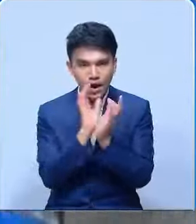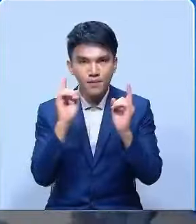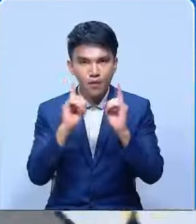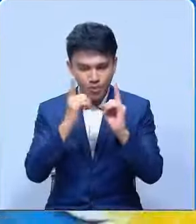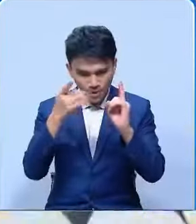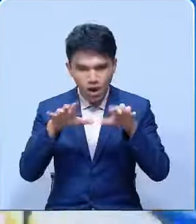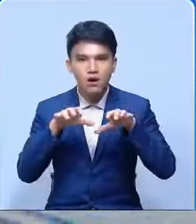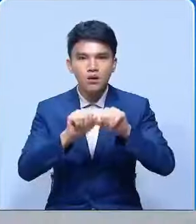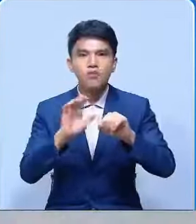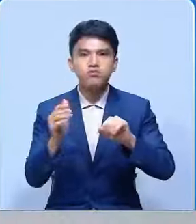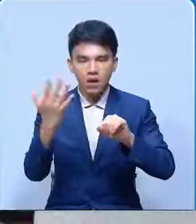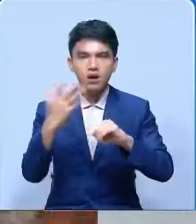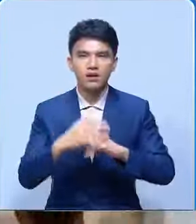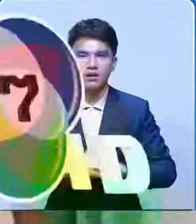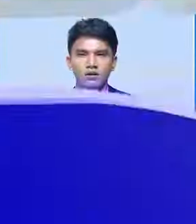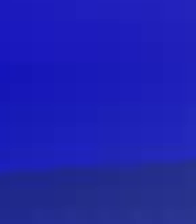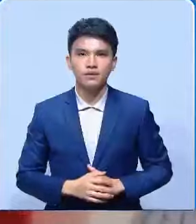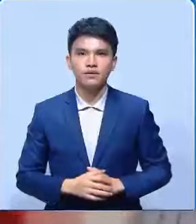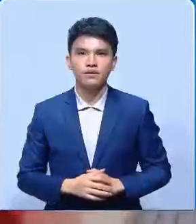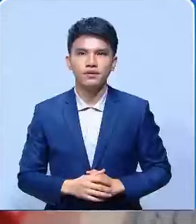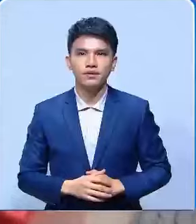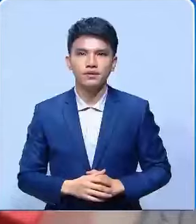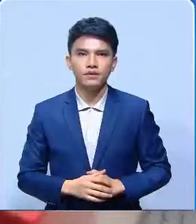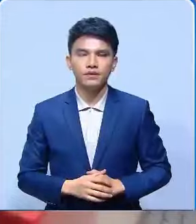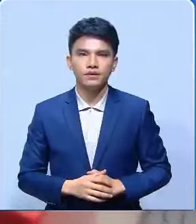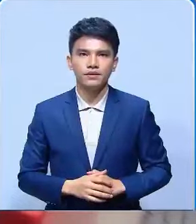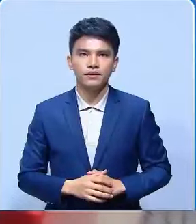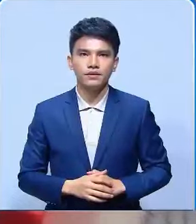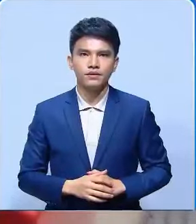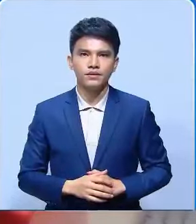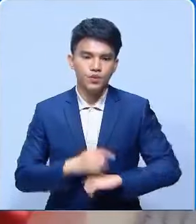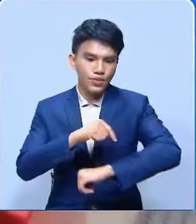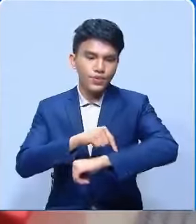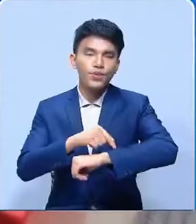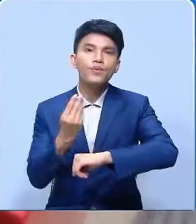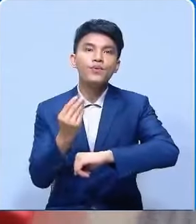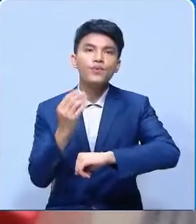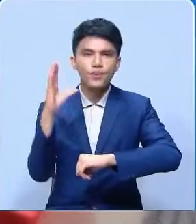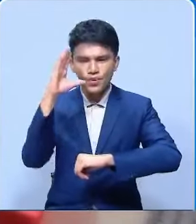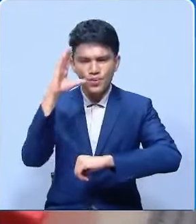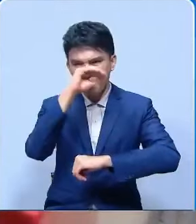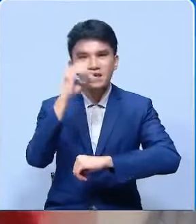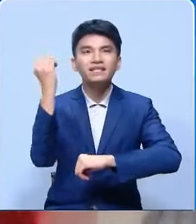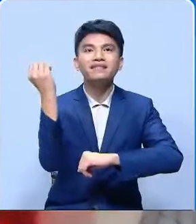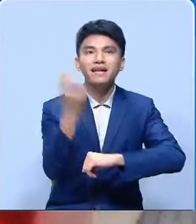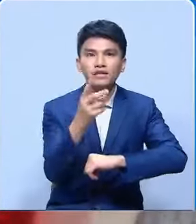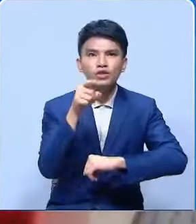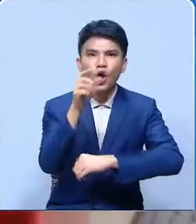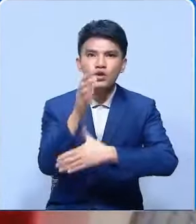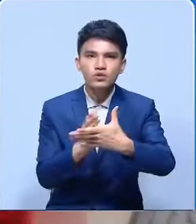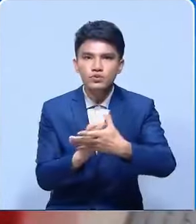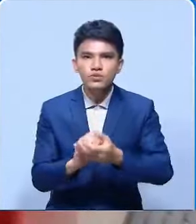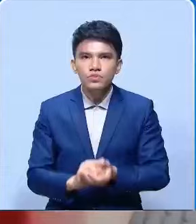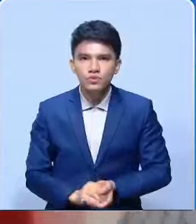หน่อยค่ะเปตนี่ล่ะค่ะอ่ากี้โม่งพิธิการ 2เเมื่อคืนนี่ค่ะอ่าเขาเฮจใสเขา